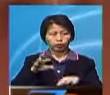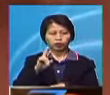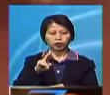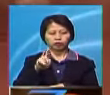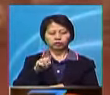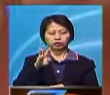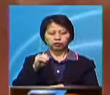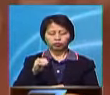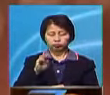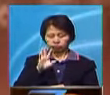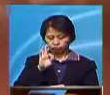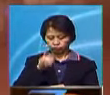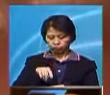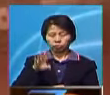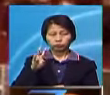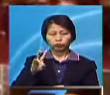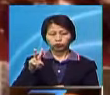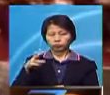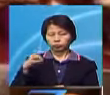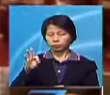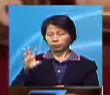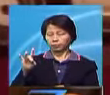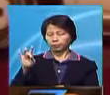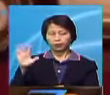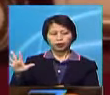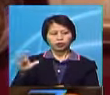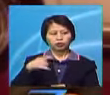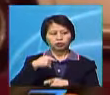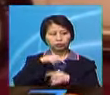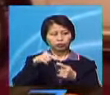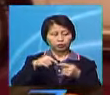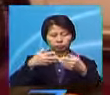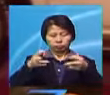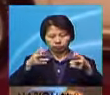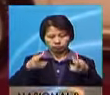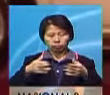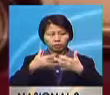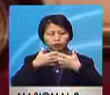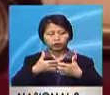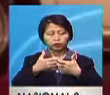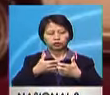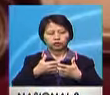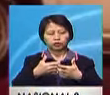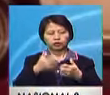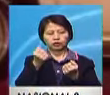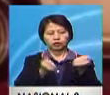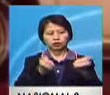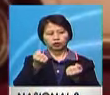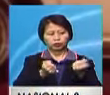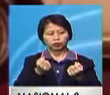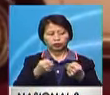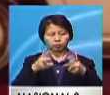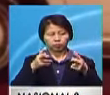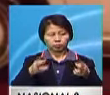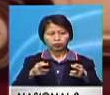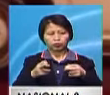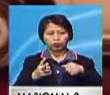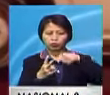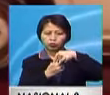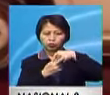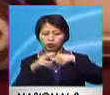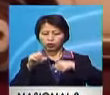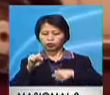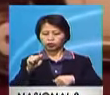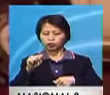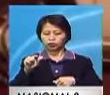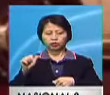RTM pada 9 Julai 1985 ketika pembukaan rasmi kilang kereta nasional dan pelancaran Proton Saga oleh Perdana